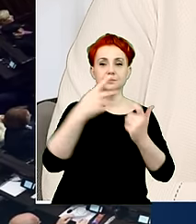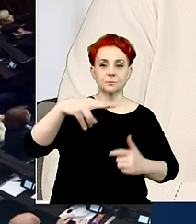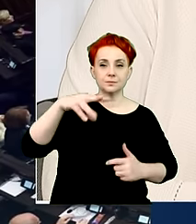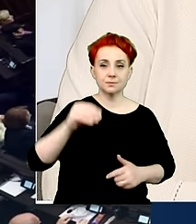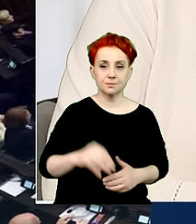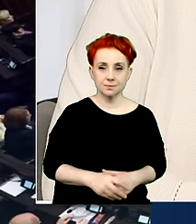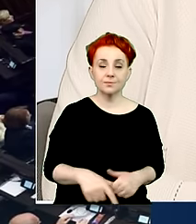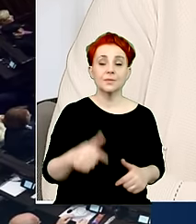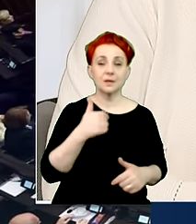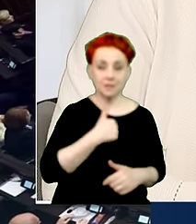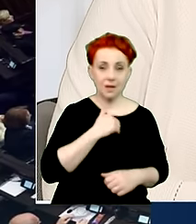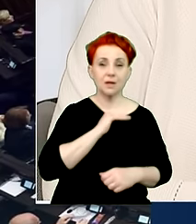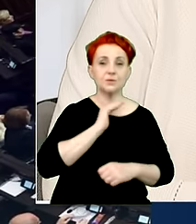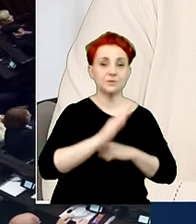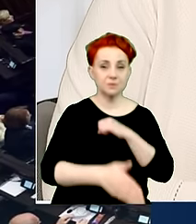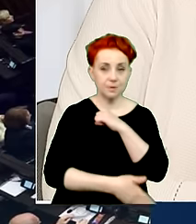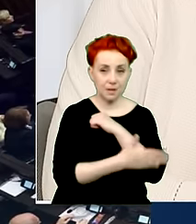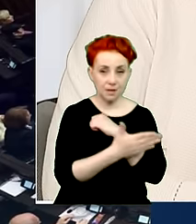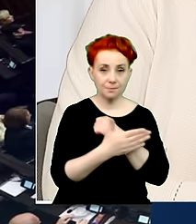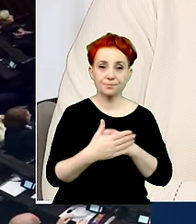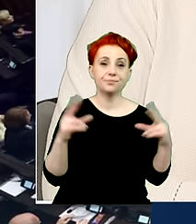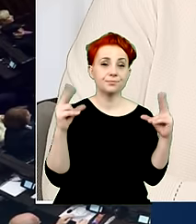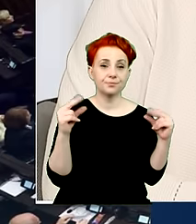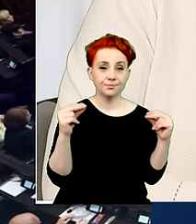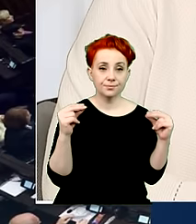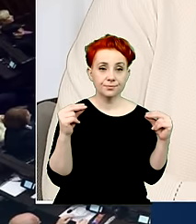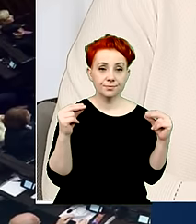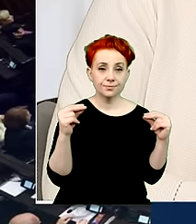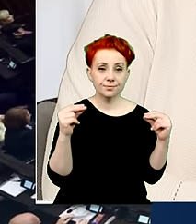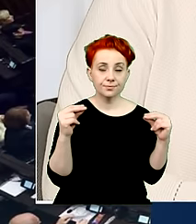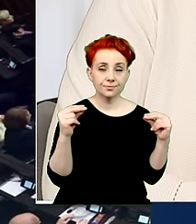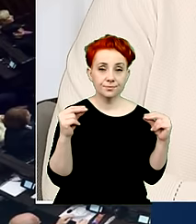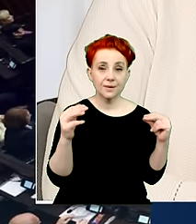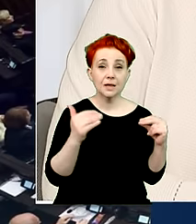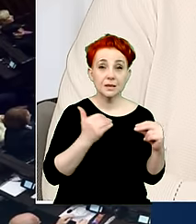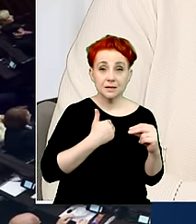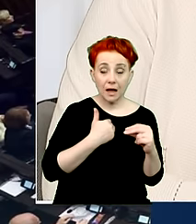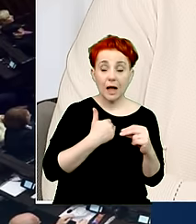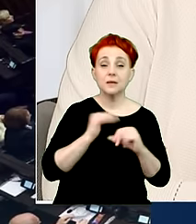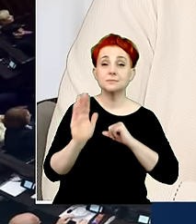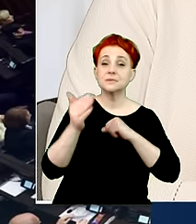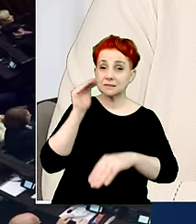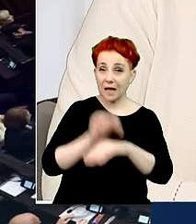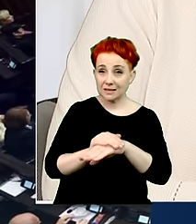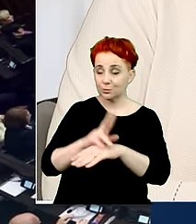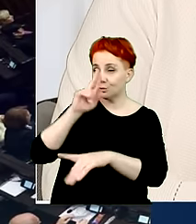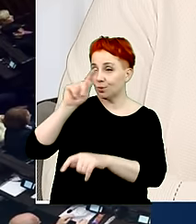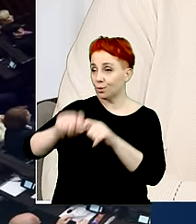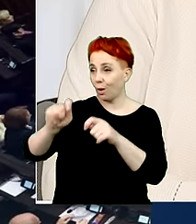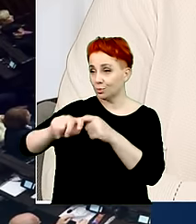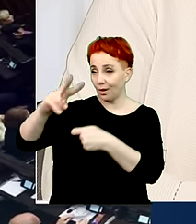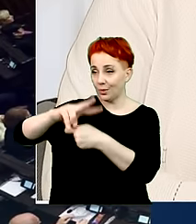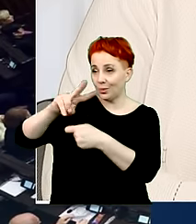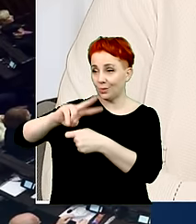te zapisy i powiedzieć, teraz 200 tysięcy macie przyjąć. Migracja była pod kontrolą polskich władz. Popieram w tym